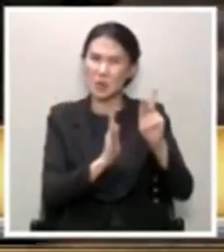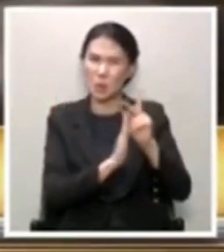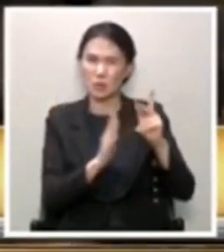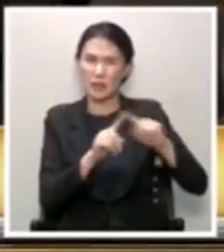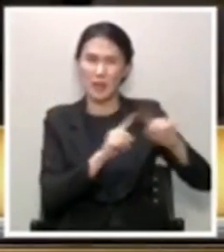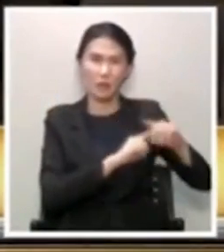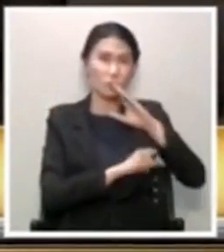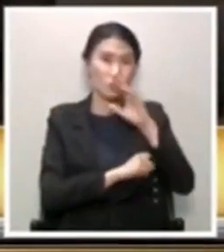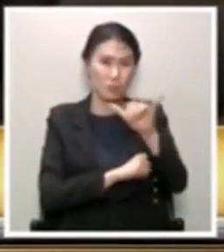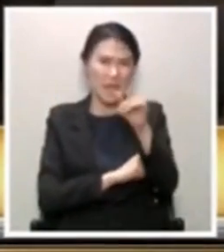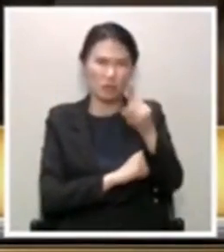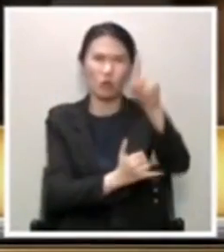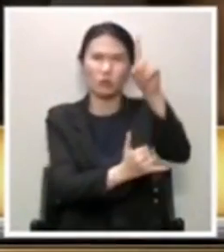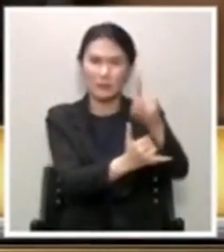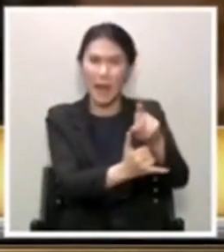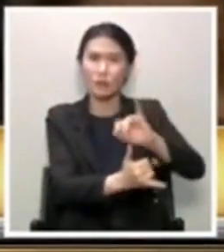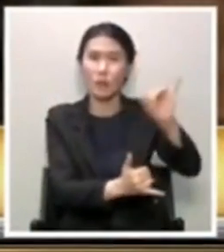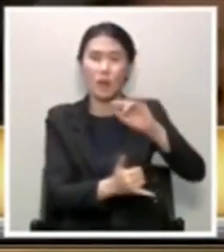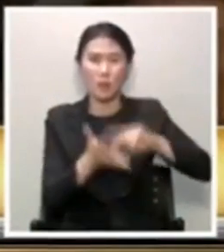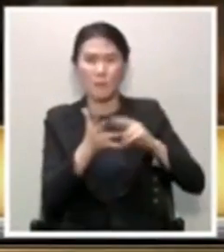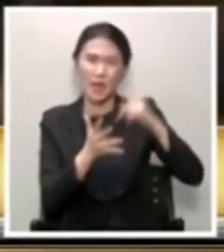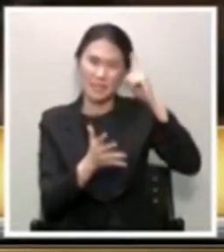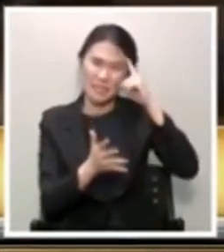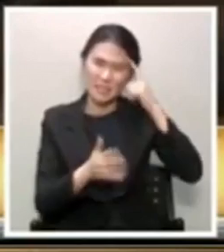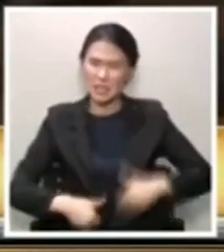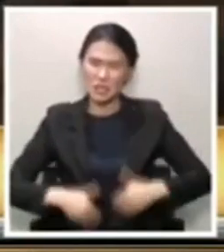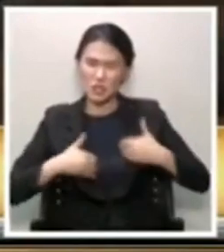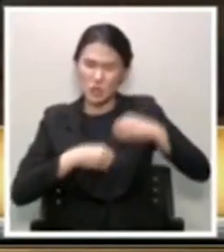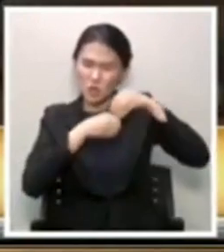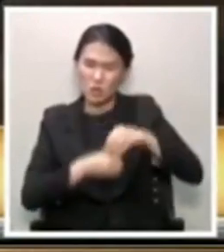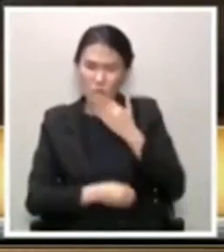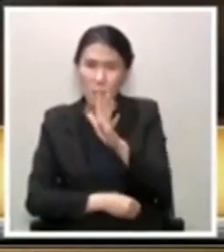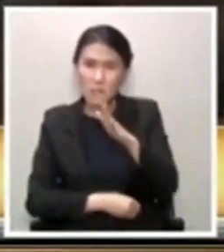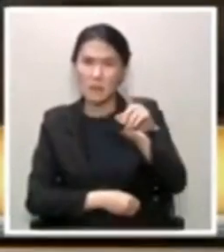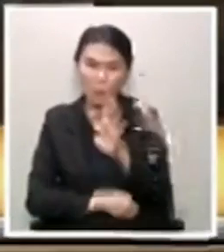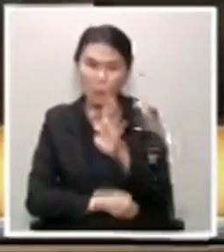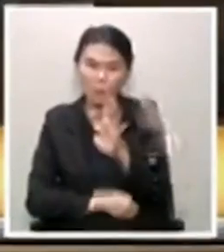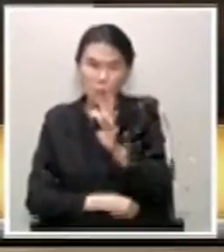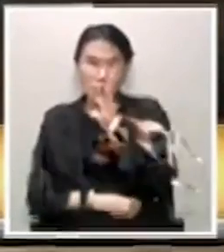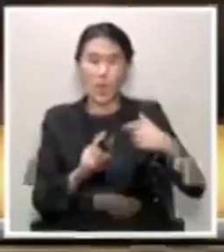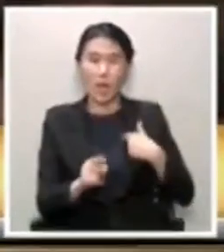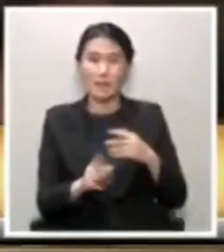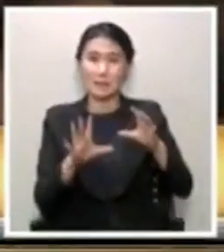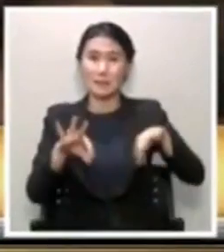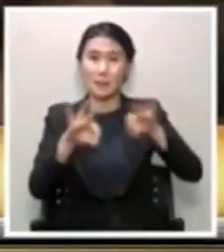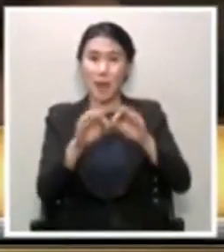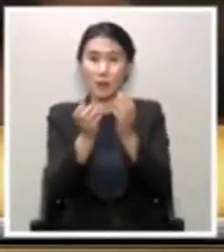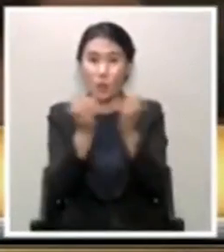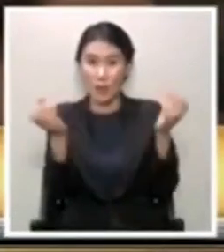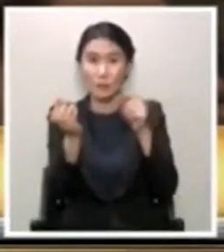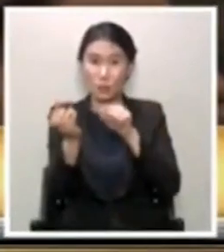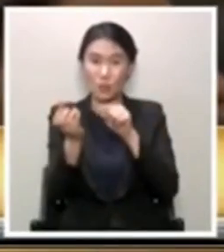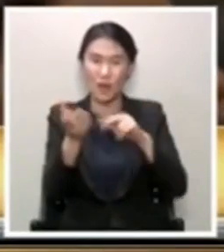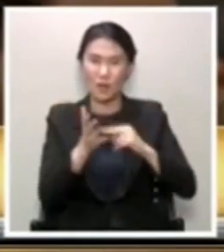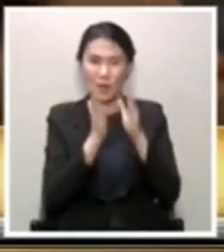วันหนึ่งต้องจากโลกนี้ไปวันหนึ่งต้องล้มหายตายจากไปแน่นอนแต่มรดกที่เอาคนรุ่นถัดๆไปคือรัฐธรรม